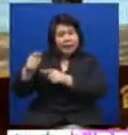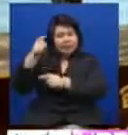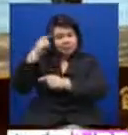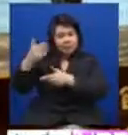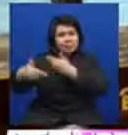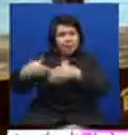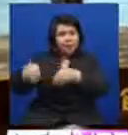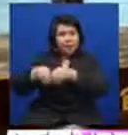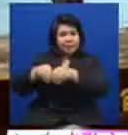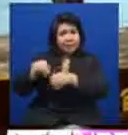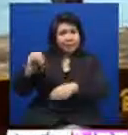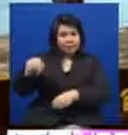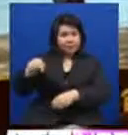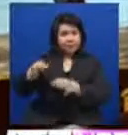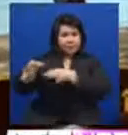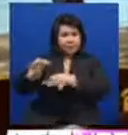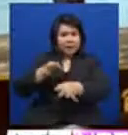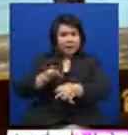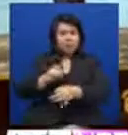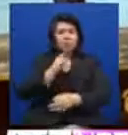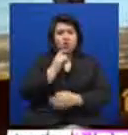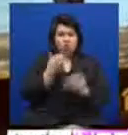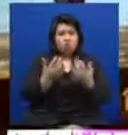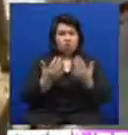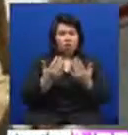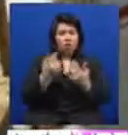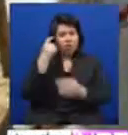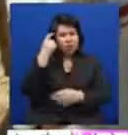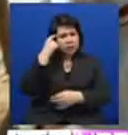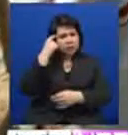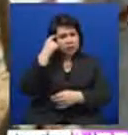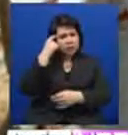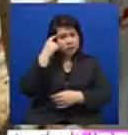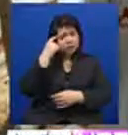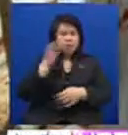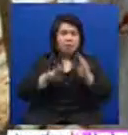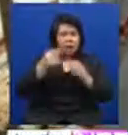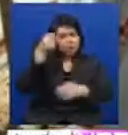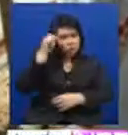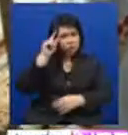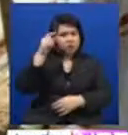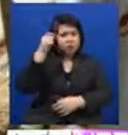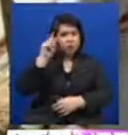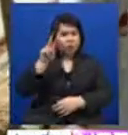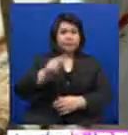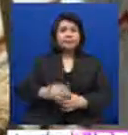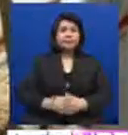พระชนมพรรษาแทนคาดว่าจะดำเนินการได้ภายใน 1-2 วันนี้